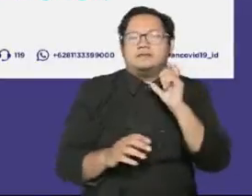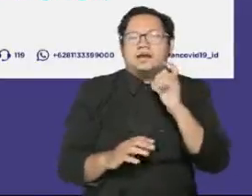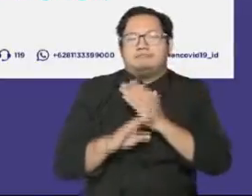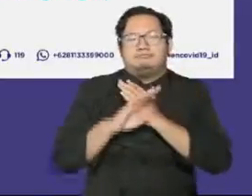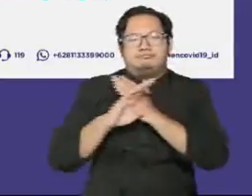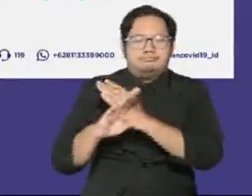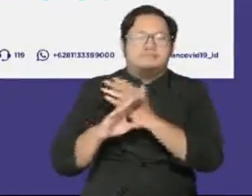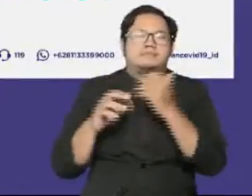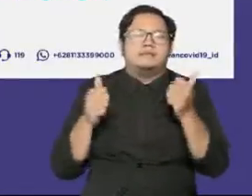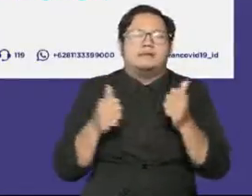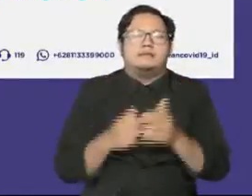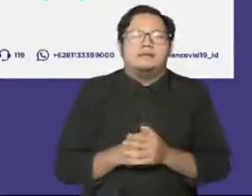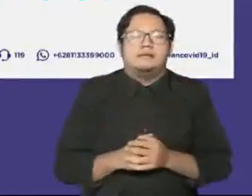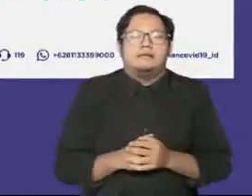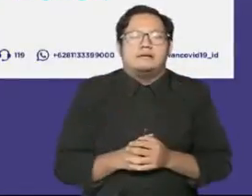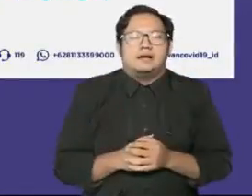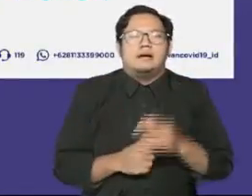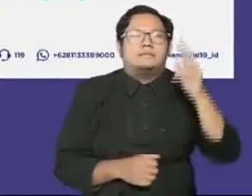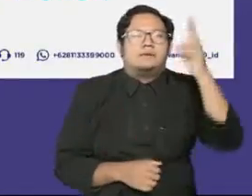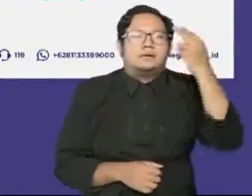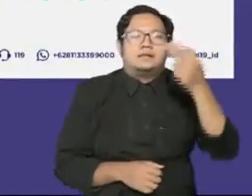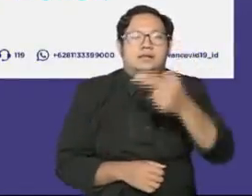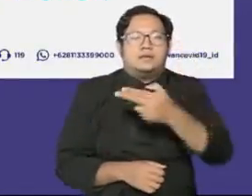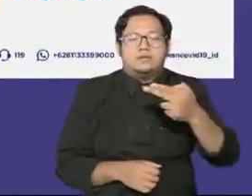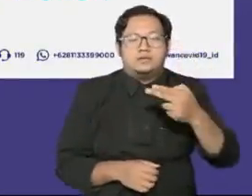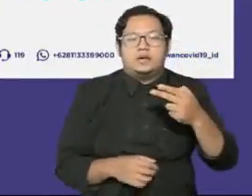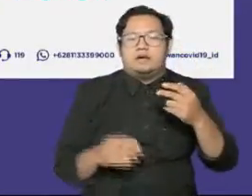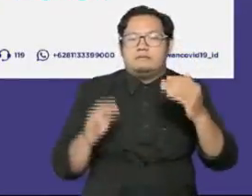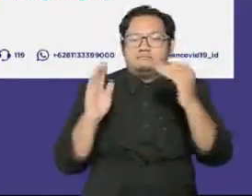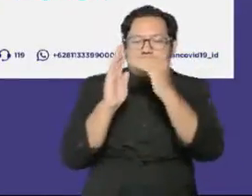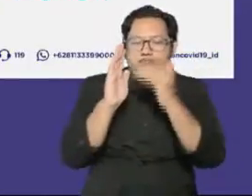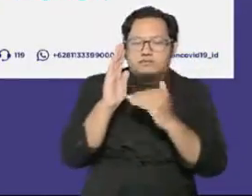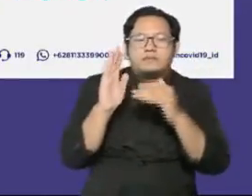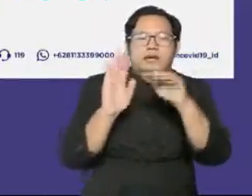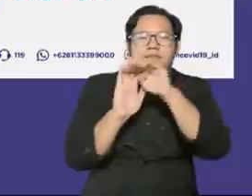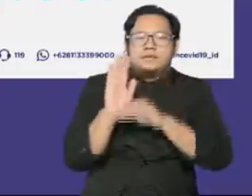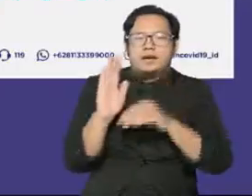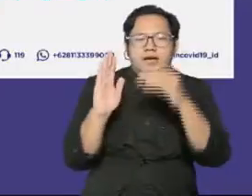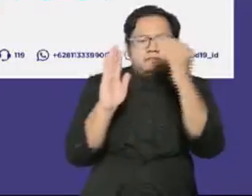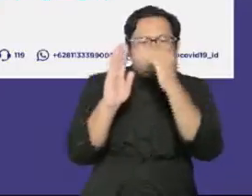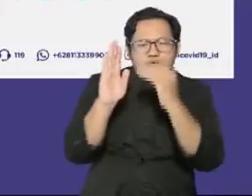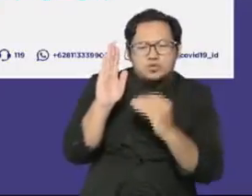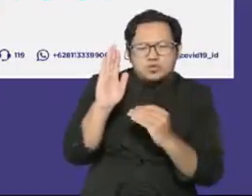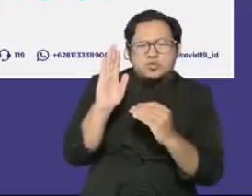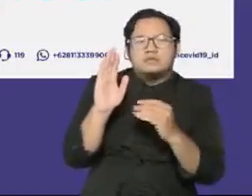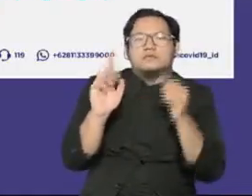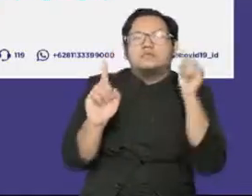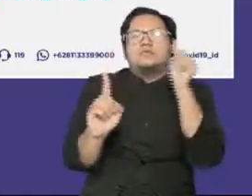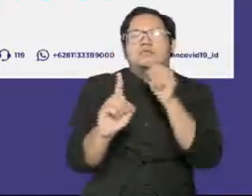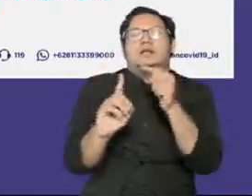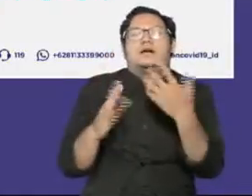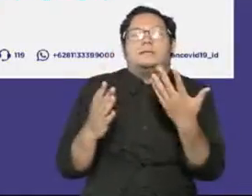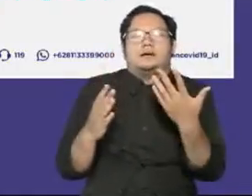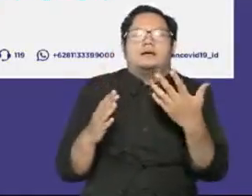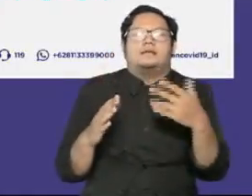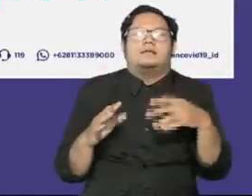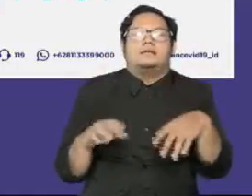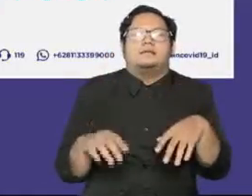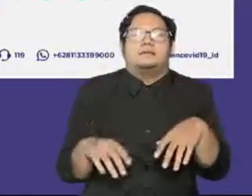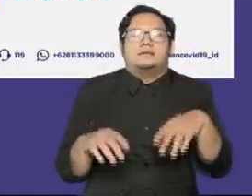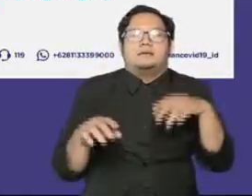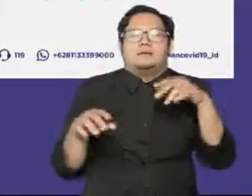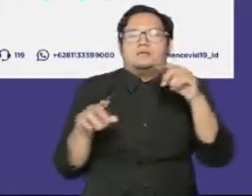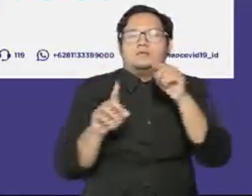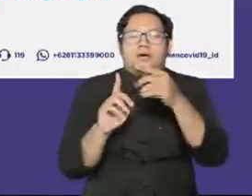dilakukan pemerintah Indonesia sendiri telah menyusun berbagai kebijakan yang bertujuan untuk mengurangi peluang penularan